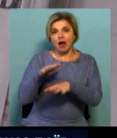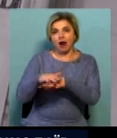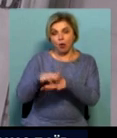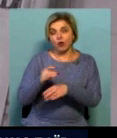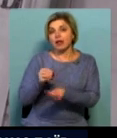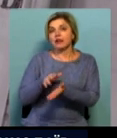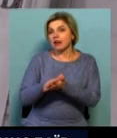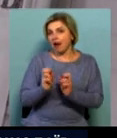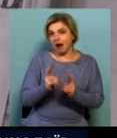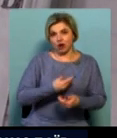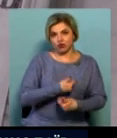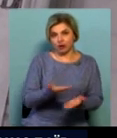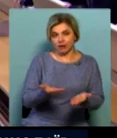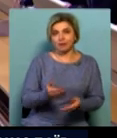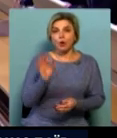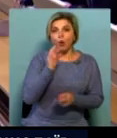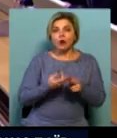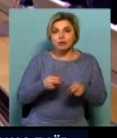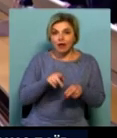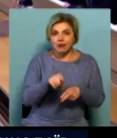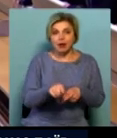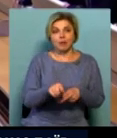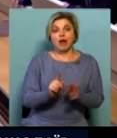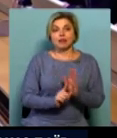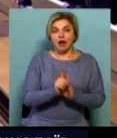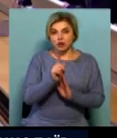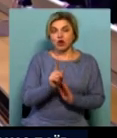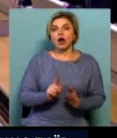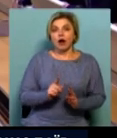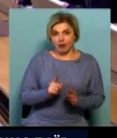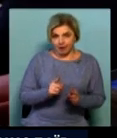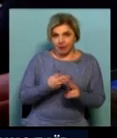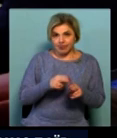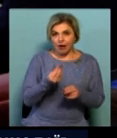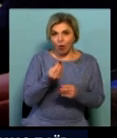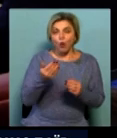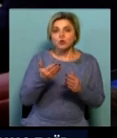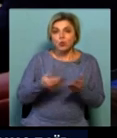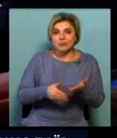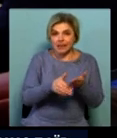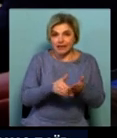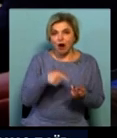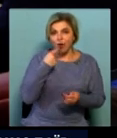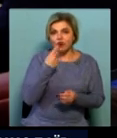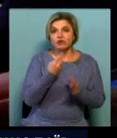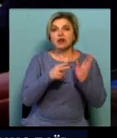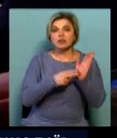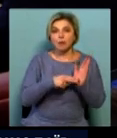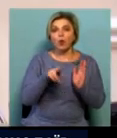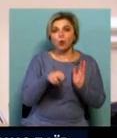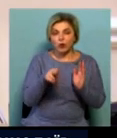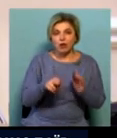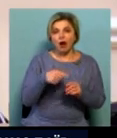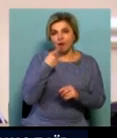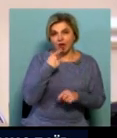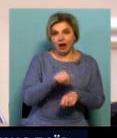як забажаєте. Саме про це, анонсуючи запровадження монетизації субсидій, говорив 27 грудня минулого року глава